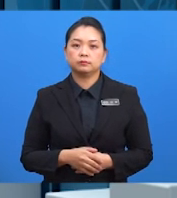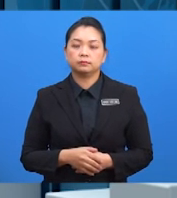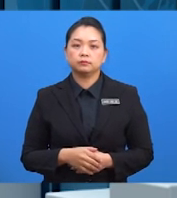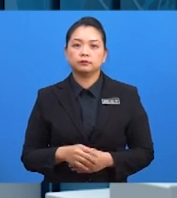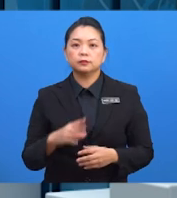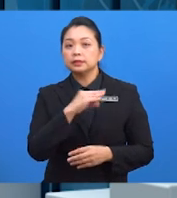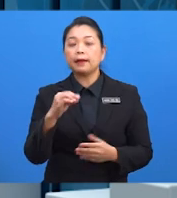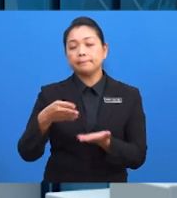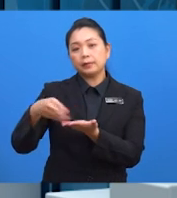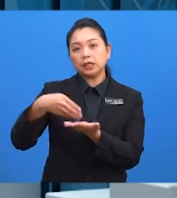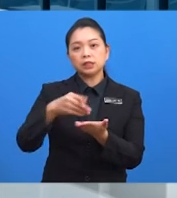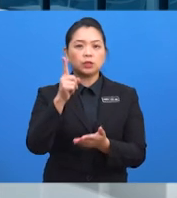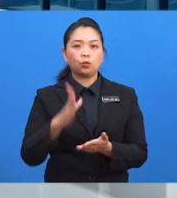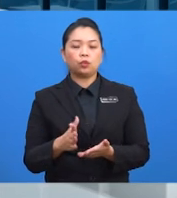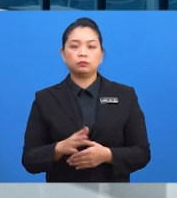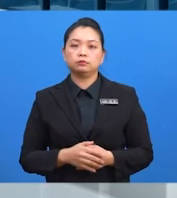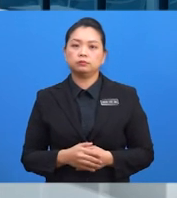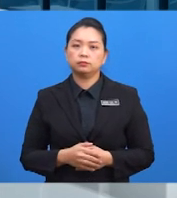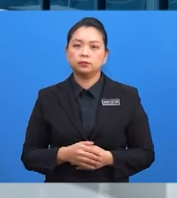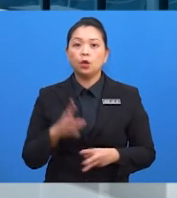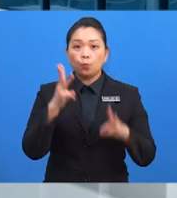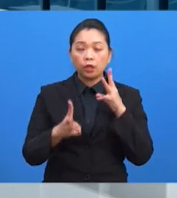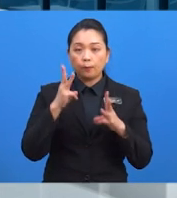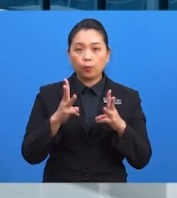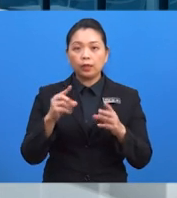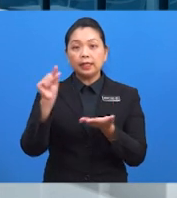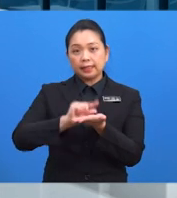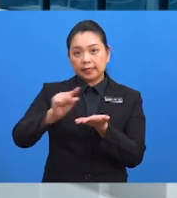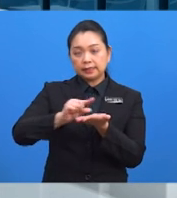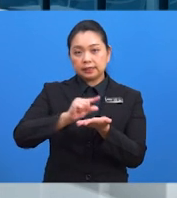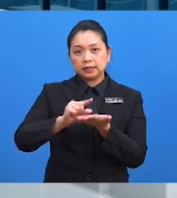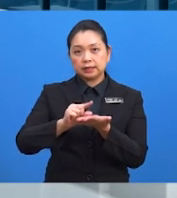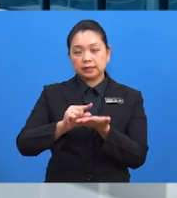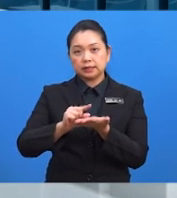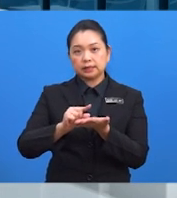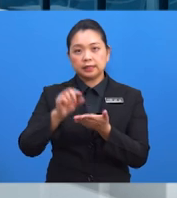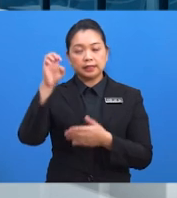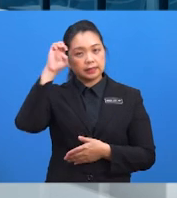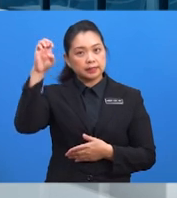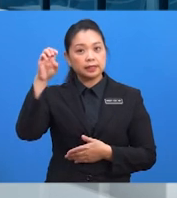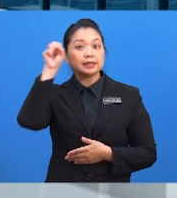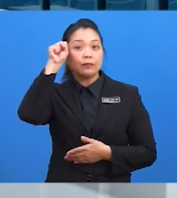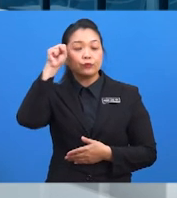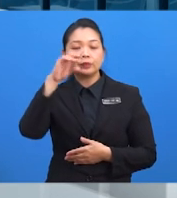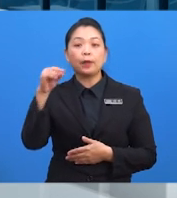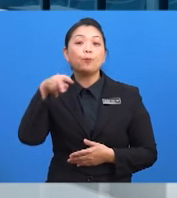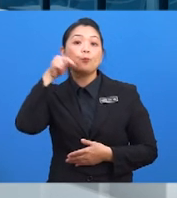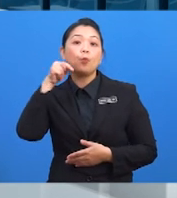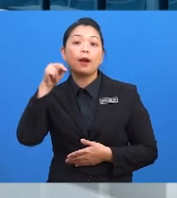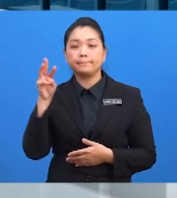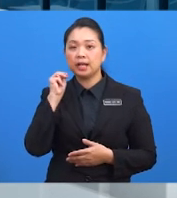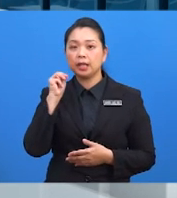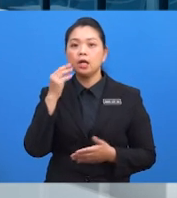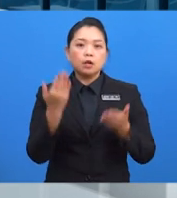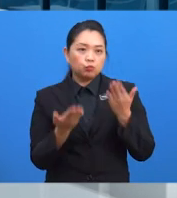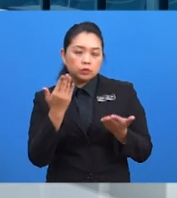corak perbelanjaan seseorang. Walaupun gaji Encik Saiful dan Puan Maria sama setiap bulan,